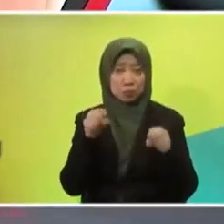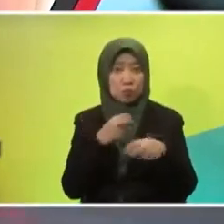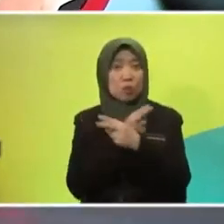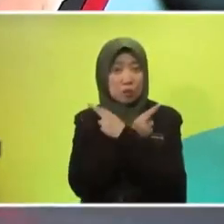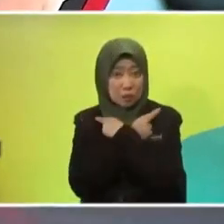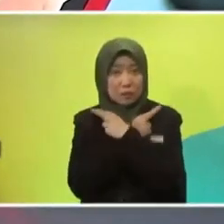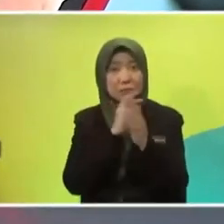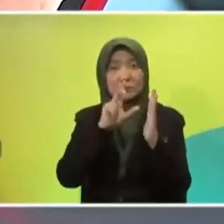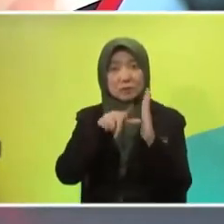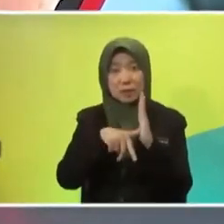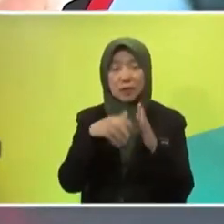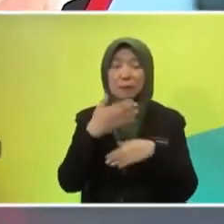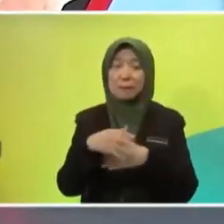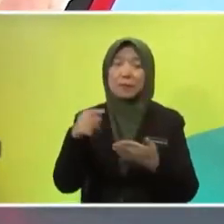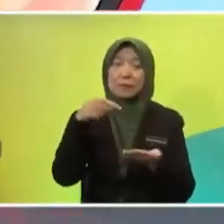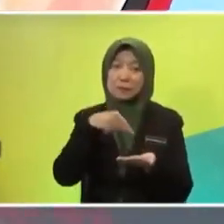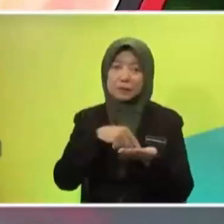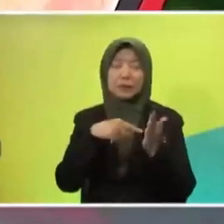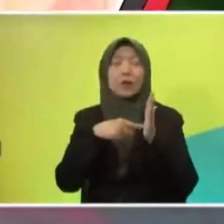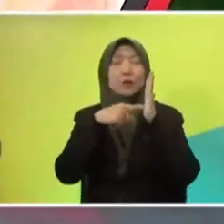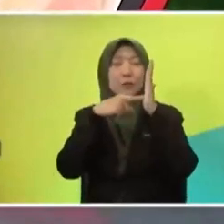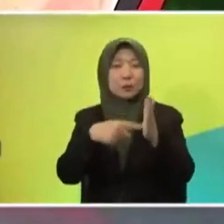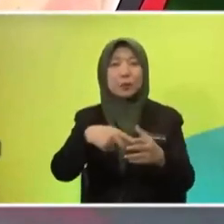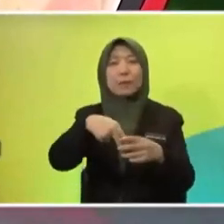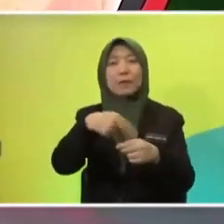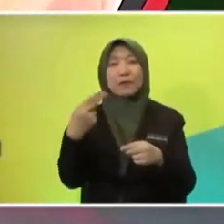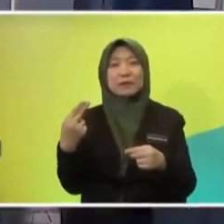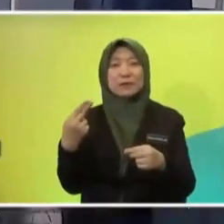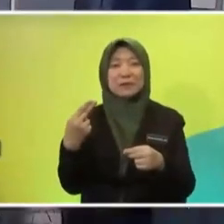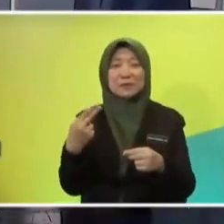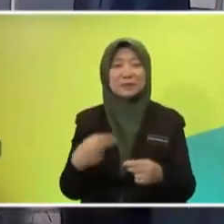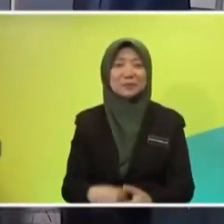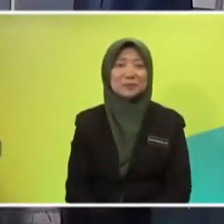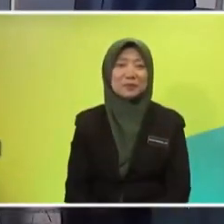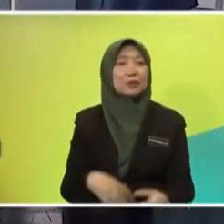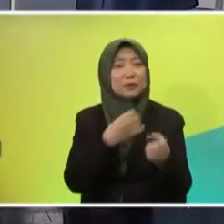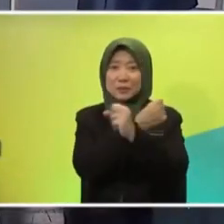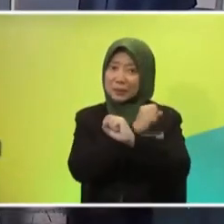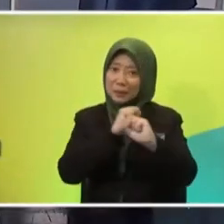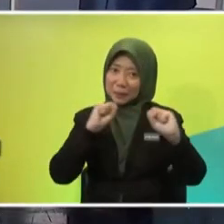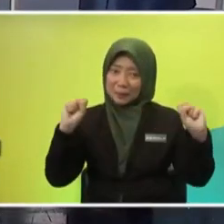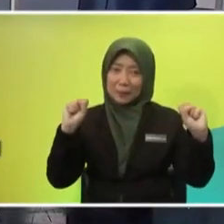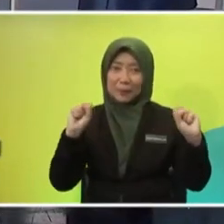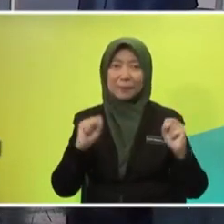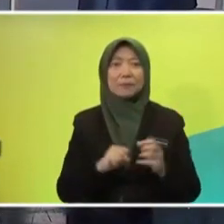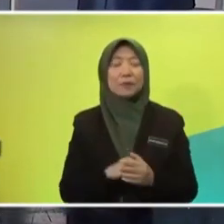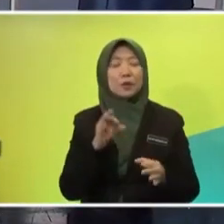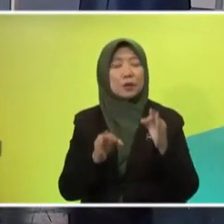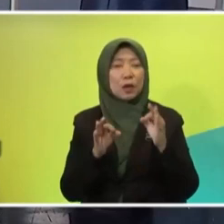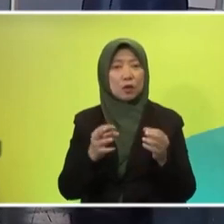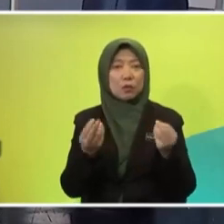sekejap? Okay. Selepas ini kita tunjukkan hasil kepada adik-adik kita. Jadi kalau nak